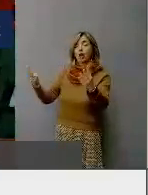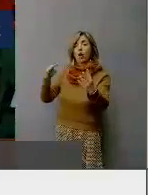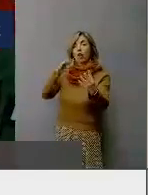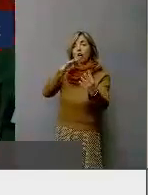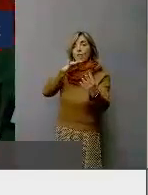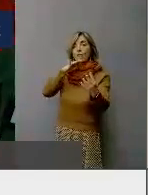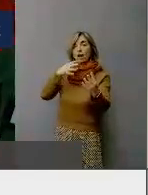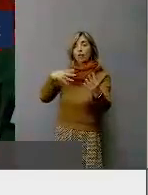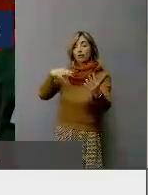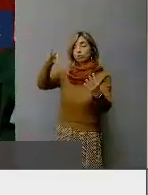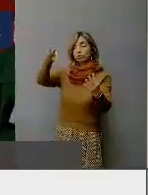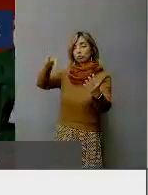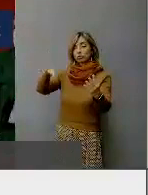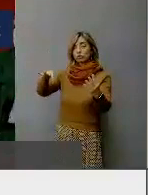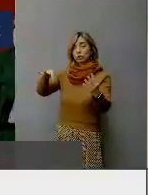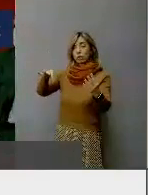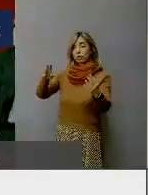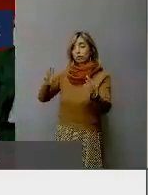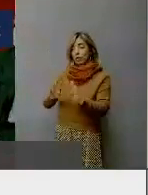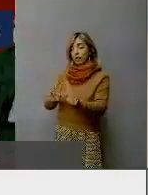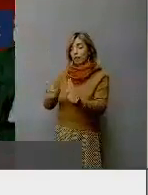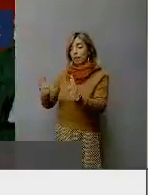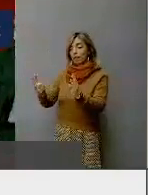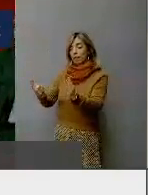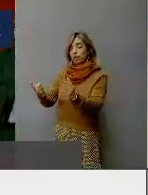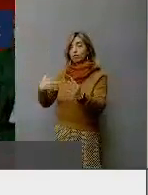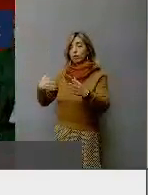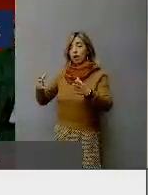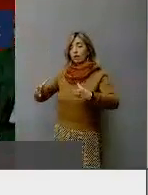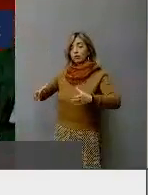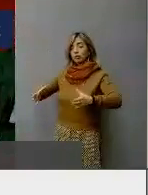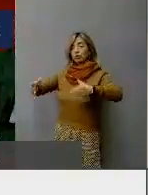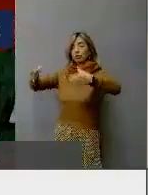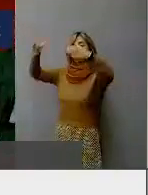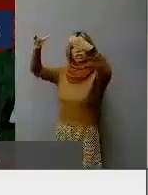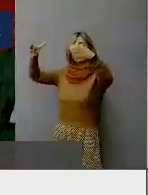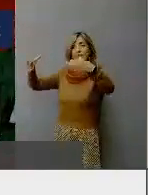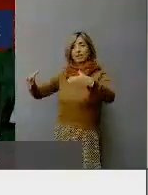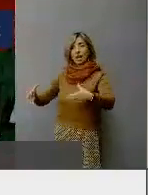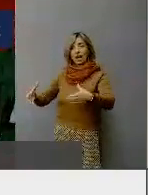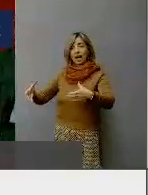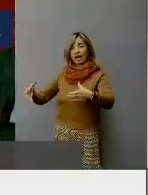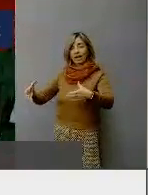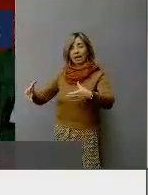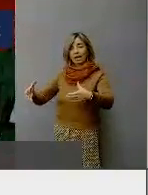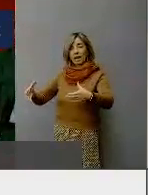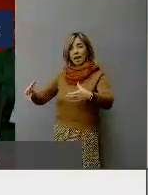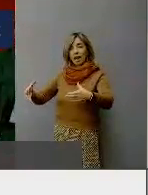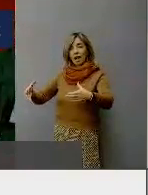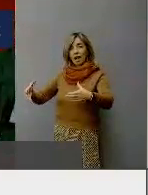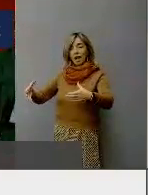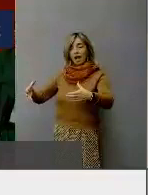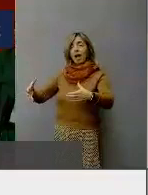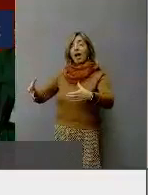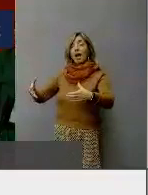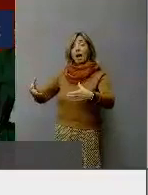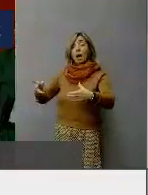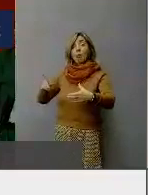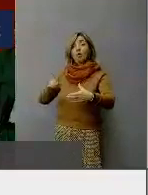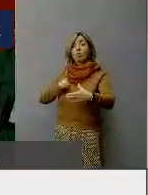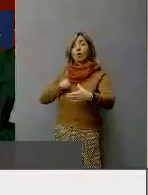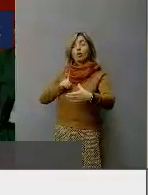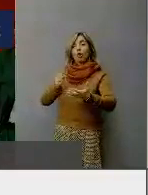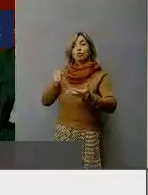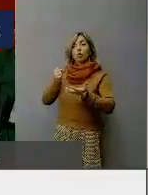circonda il sedime di una cisterna interrata che risulta proprio in capo al patrimonio nostro da